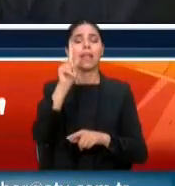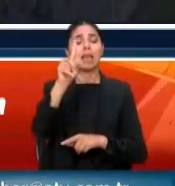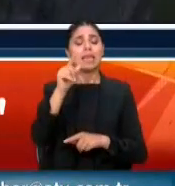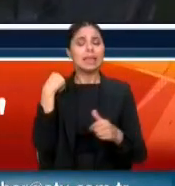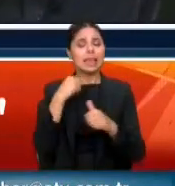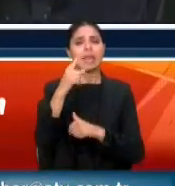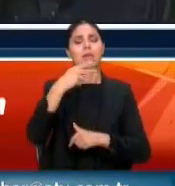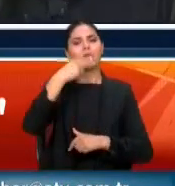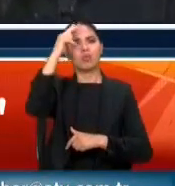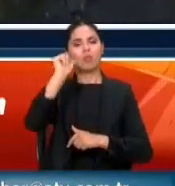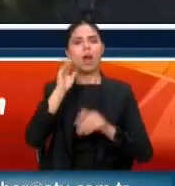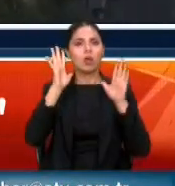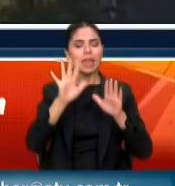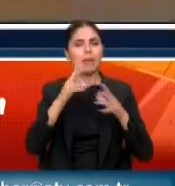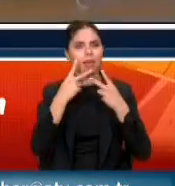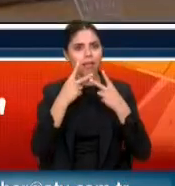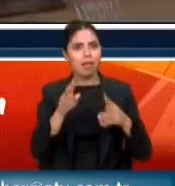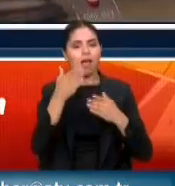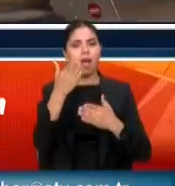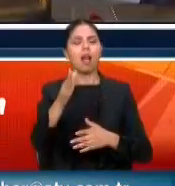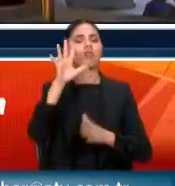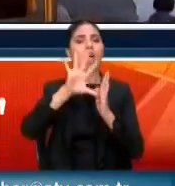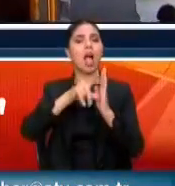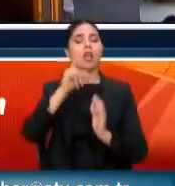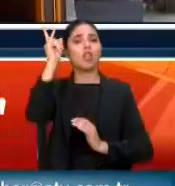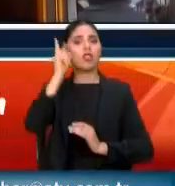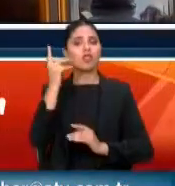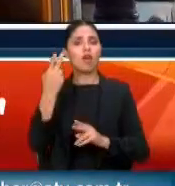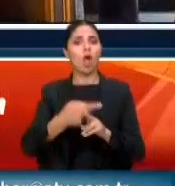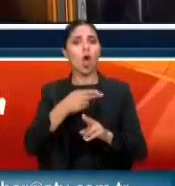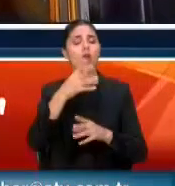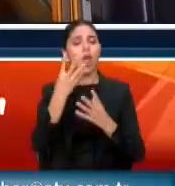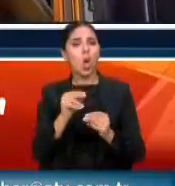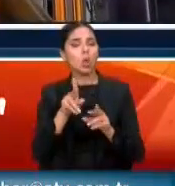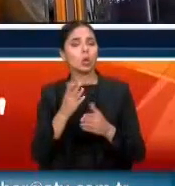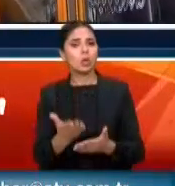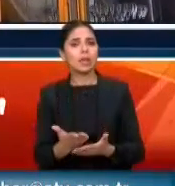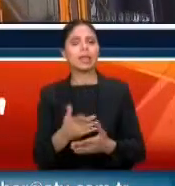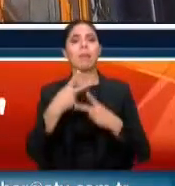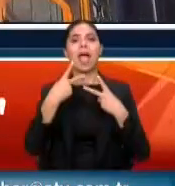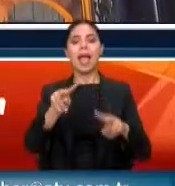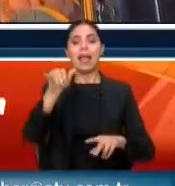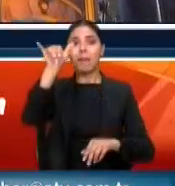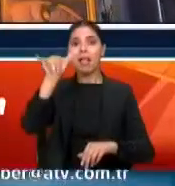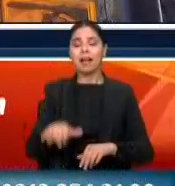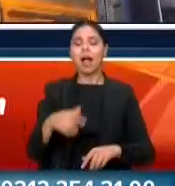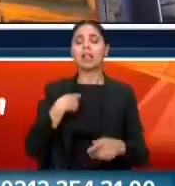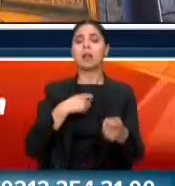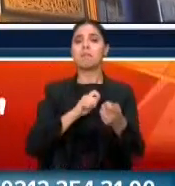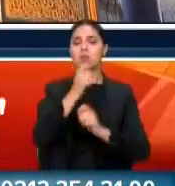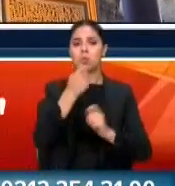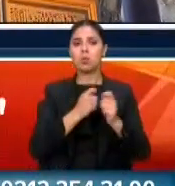günü yeniden ibadete açtığımız Ayasofya Camii örneğinde olduğu gibi egemenlik haklarımızı